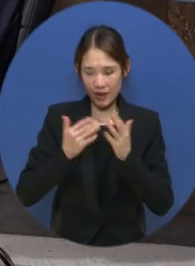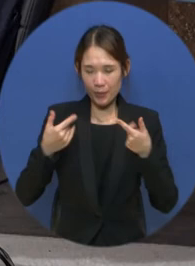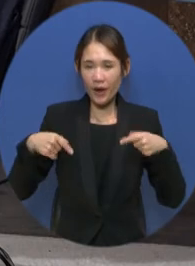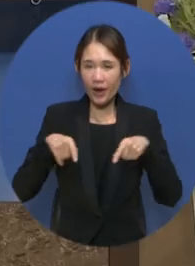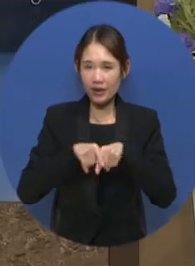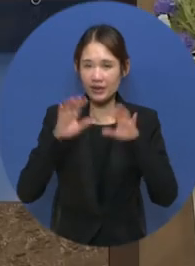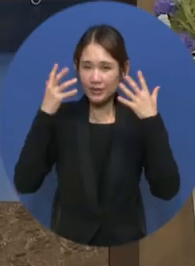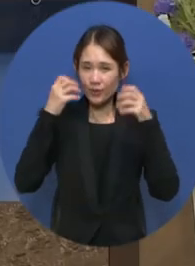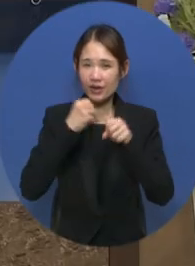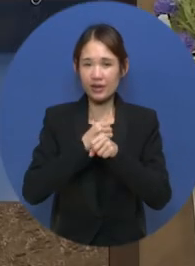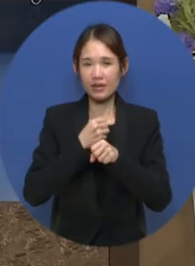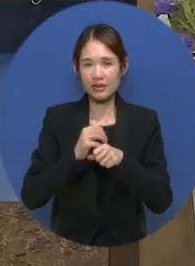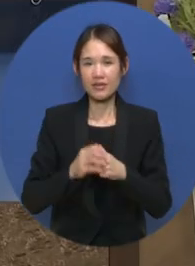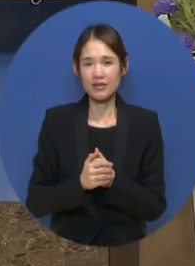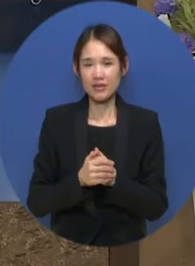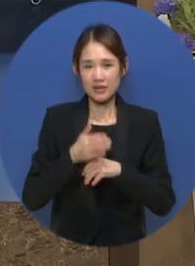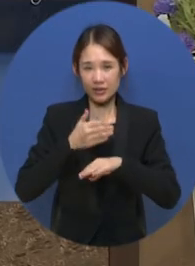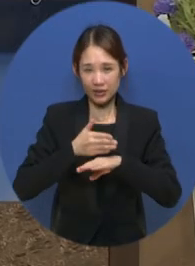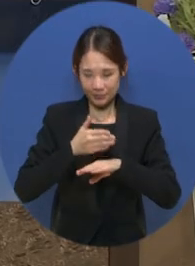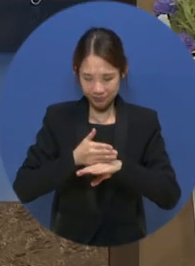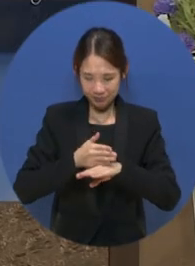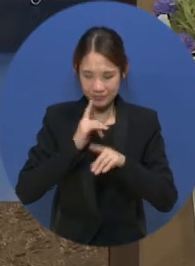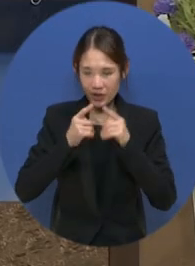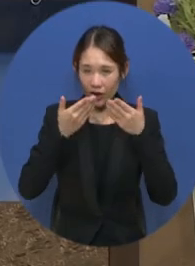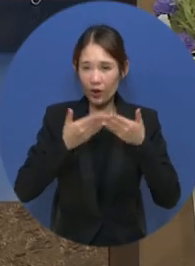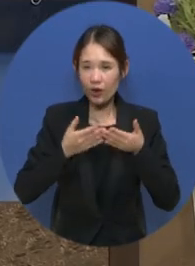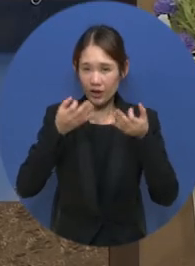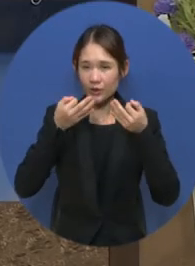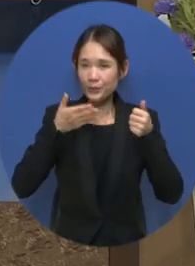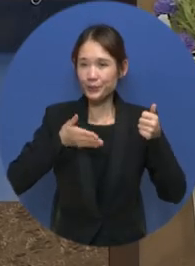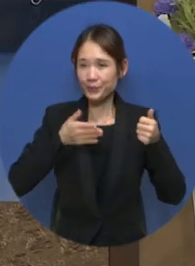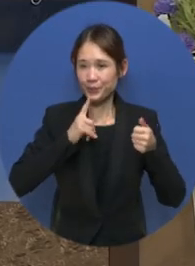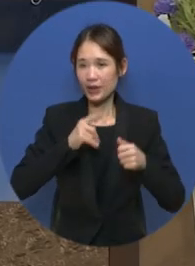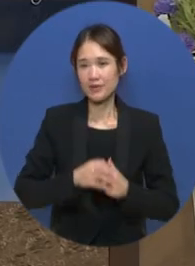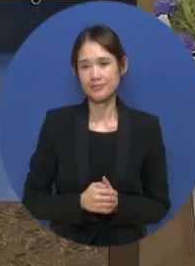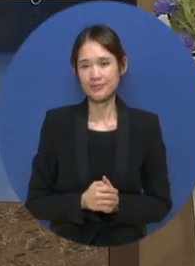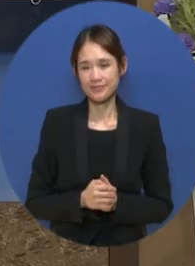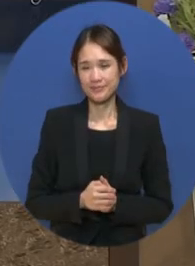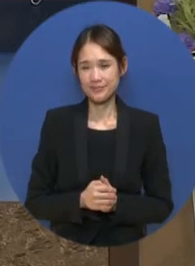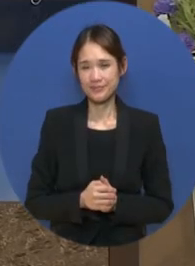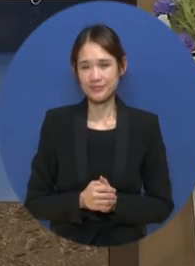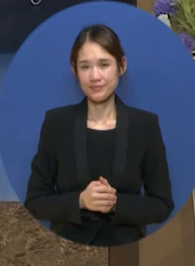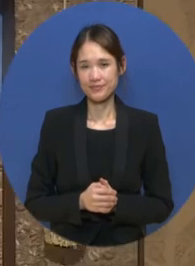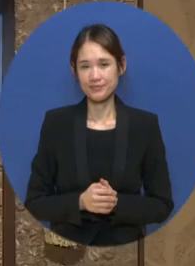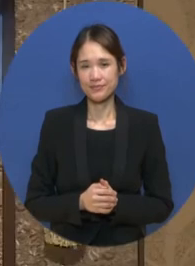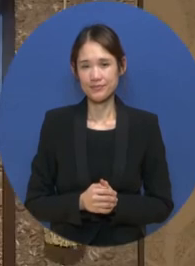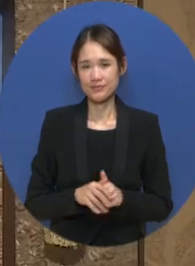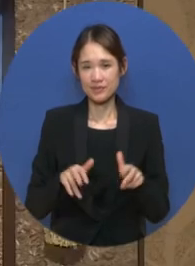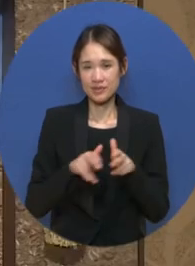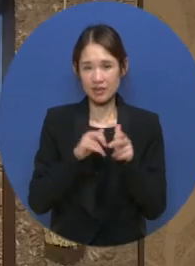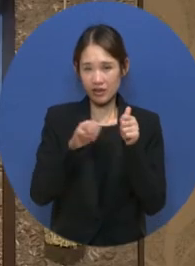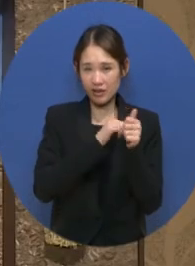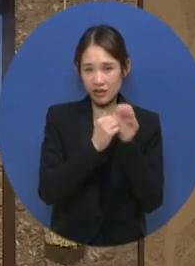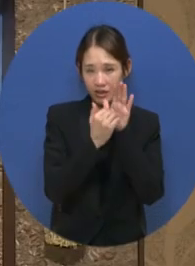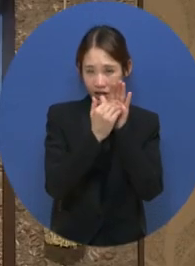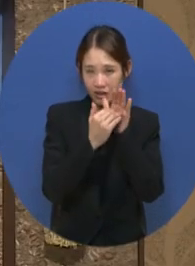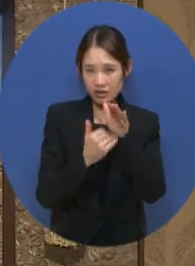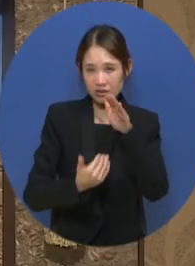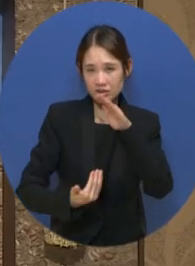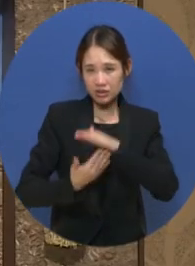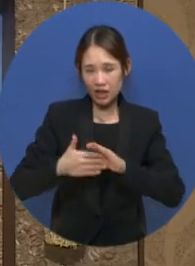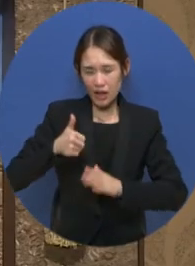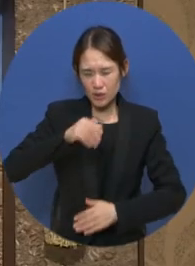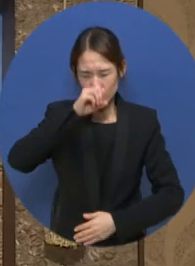응원하겠습니다 저한테 4 마지막으로 시청자 분들께 한 말씀 부탁드리겠습니다 4 어 자기 학대 예방에